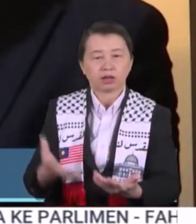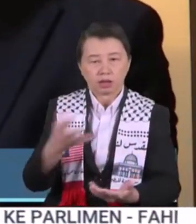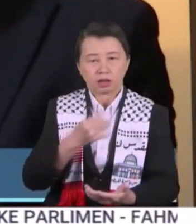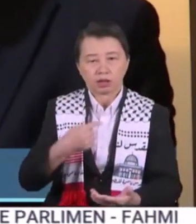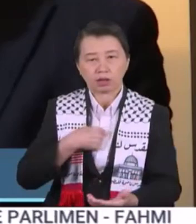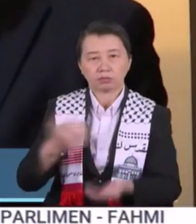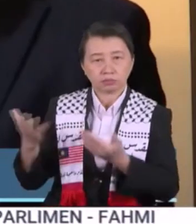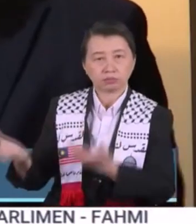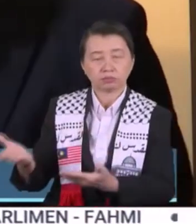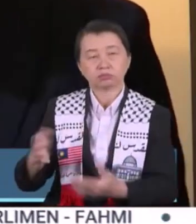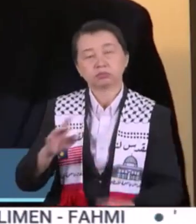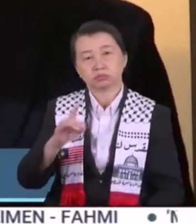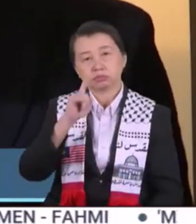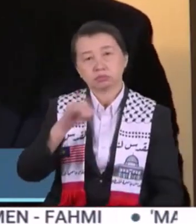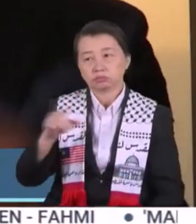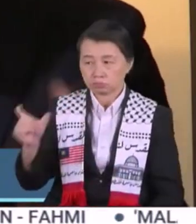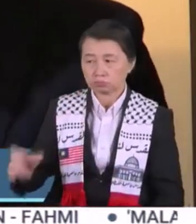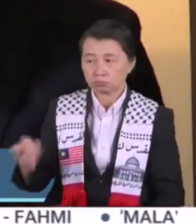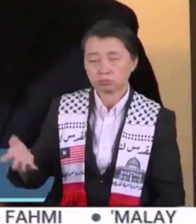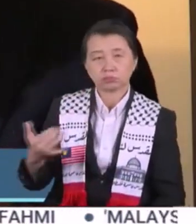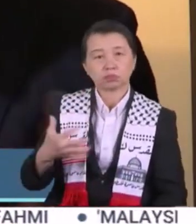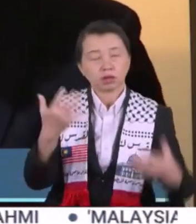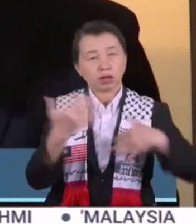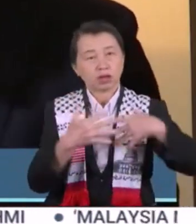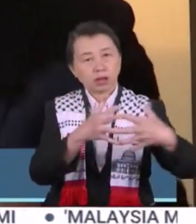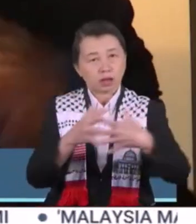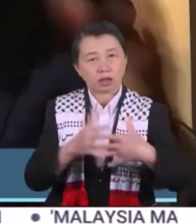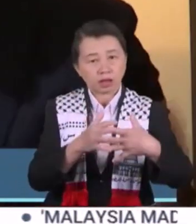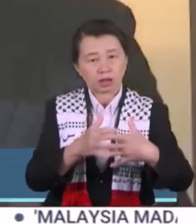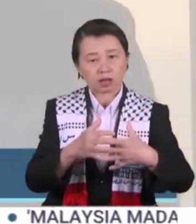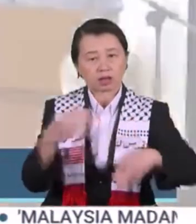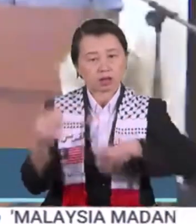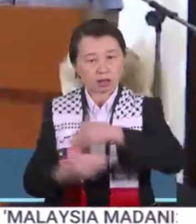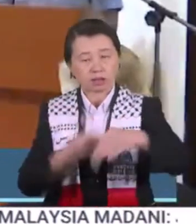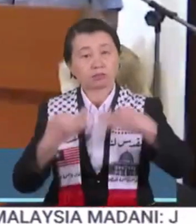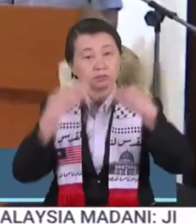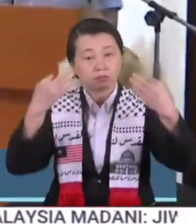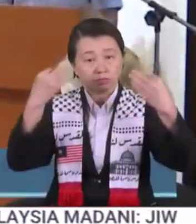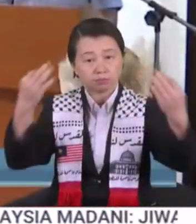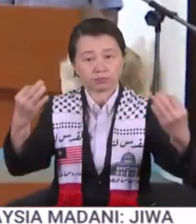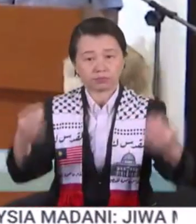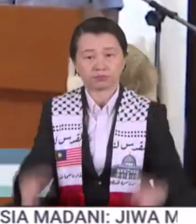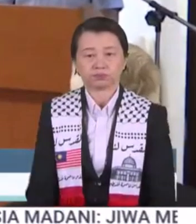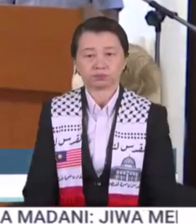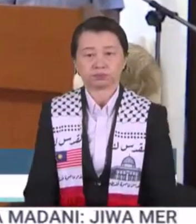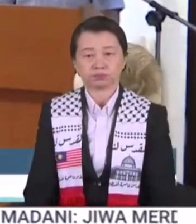And so this is a critical part of that. The military exchanges are part of that framework.